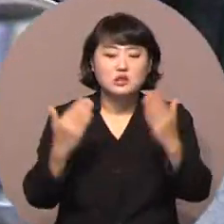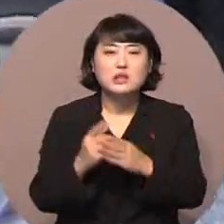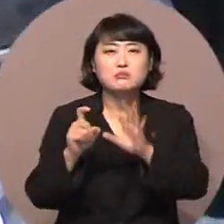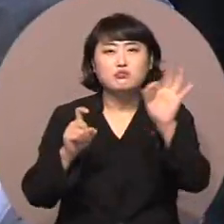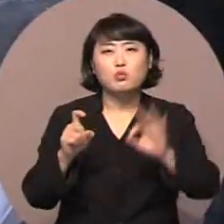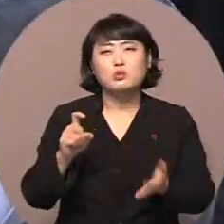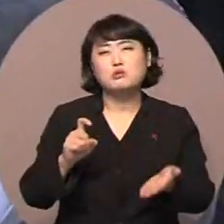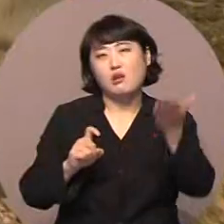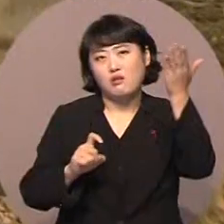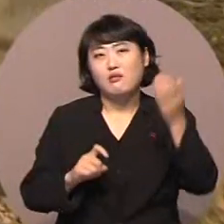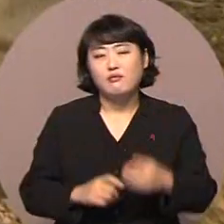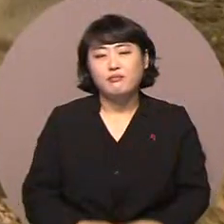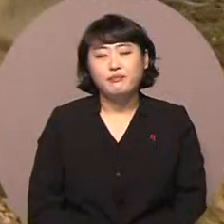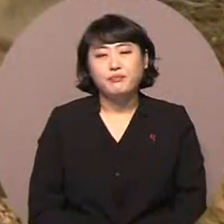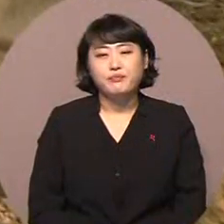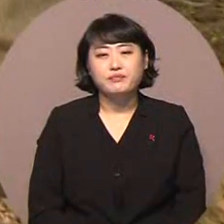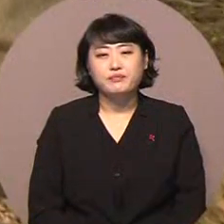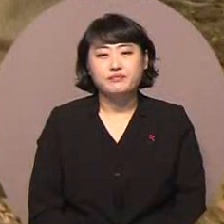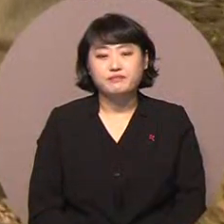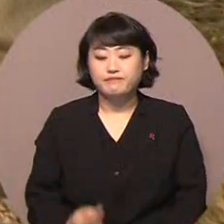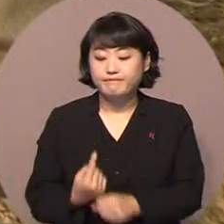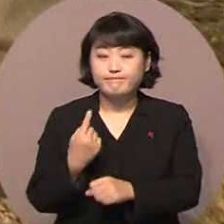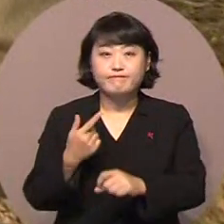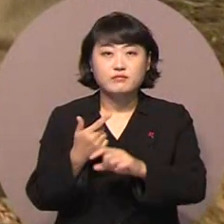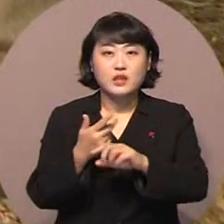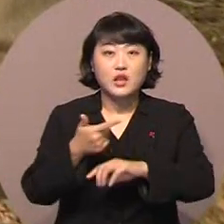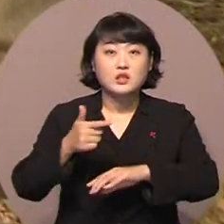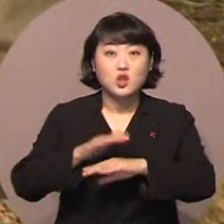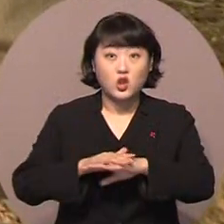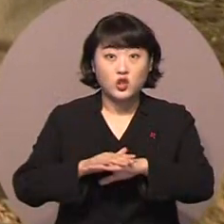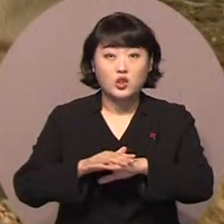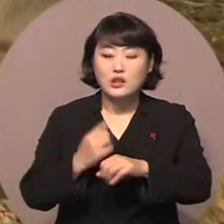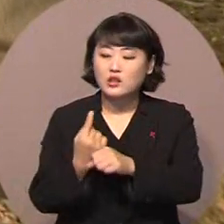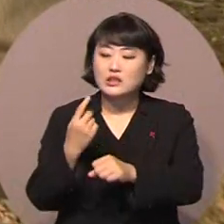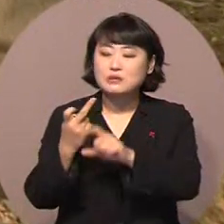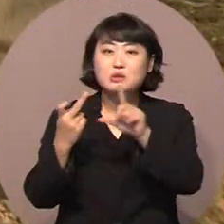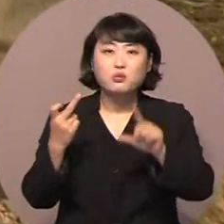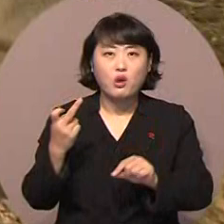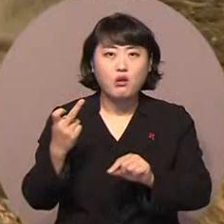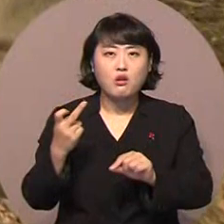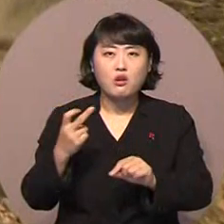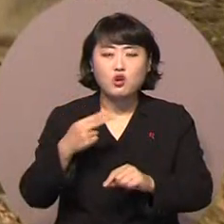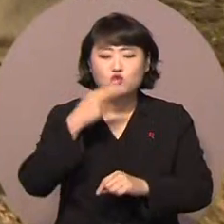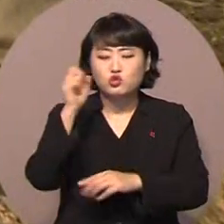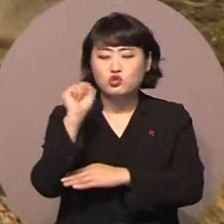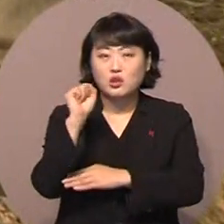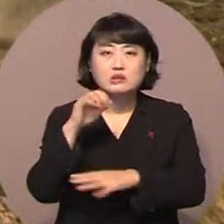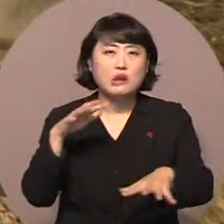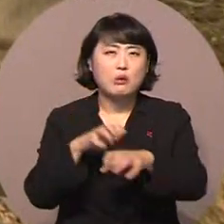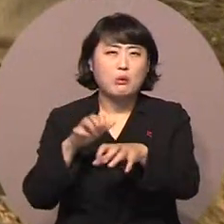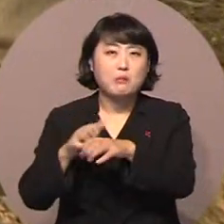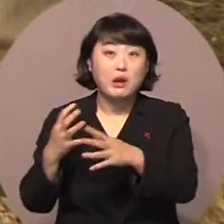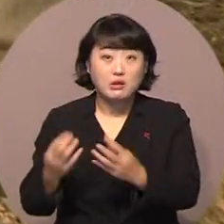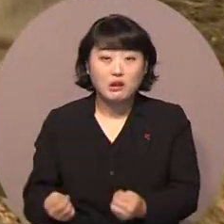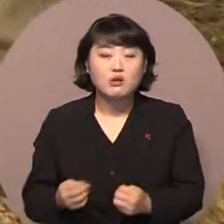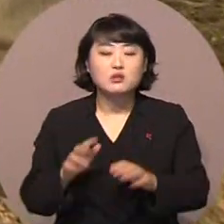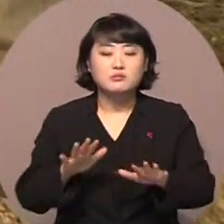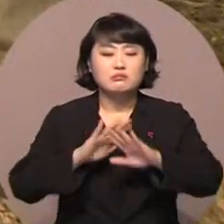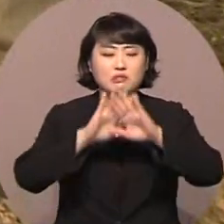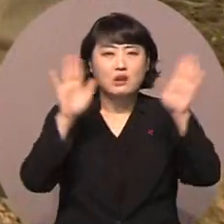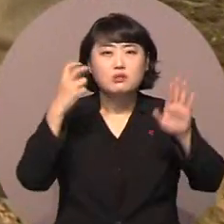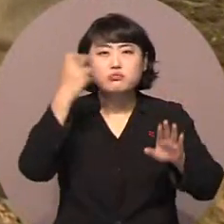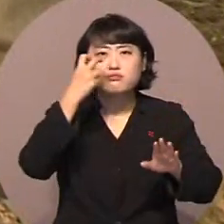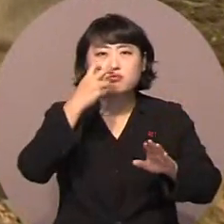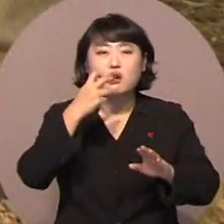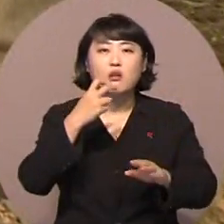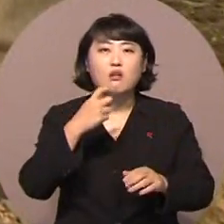차지했습니다. 지난해 대전에서도 12월에 음주운전 교통사고가 가장 많았는데요. 대낮 단속에서도 여전히 음주운전